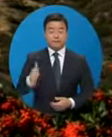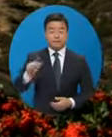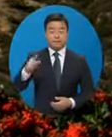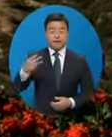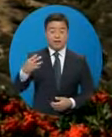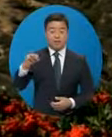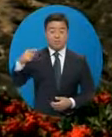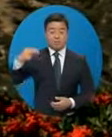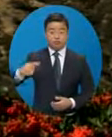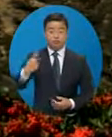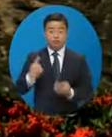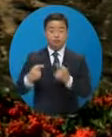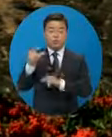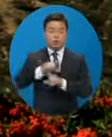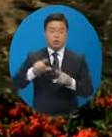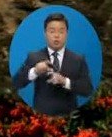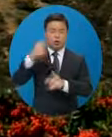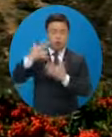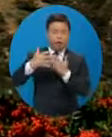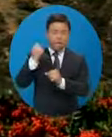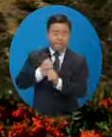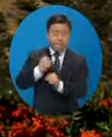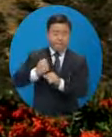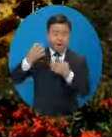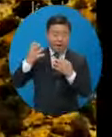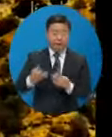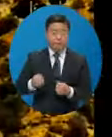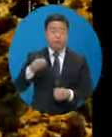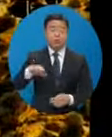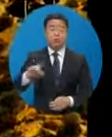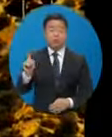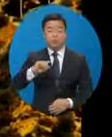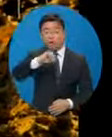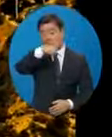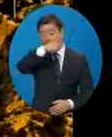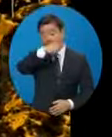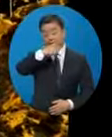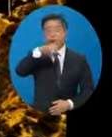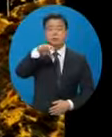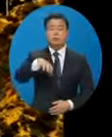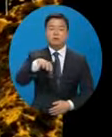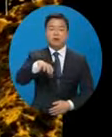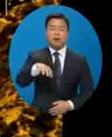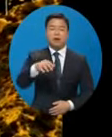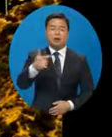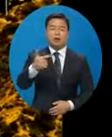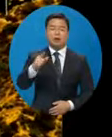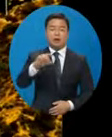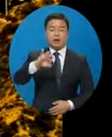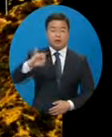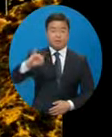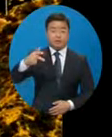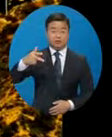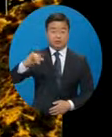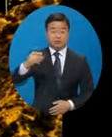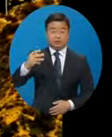할리우드보다도 더 많은 영화가 만들어지는 곳, 놀랍게도 아프리카의 나이지리아입니다.